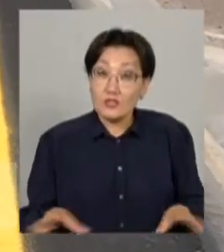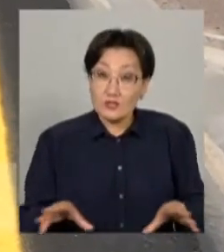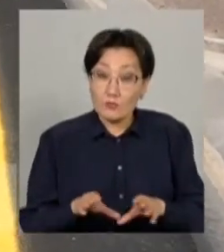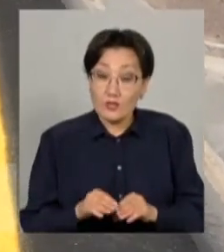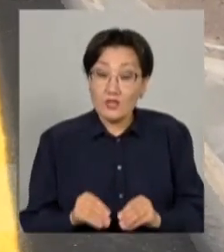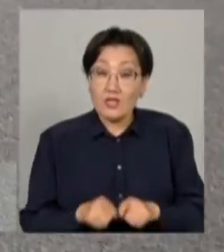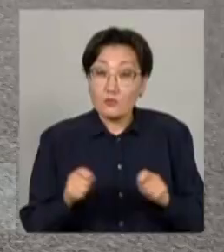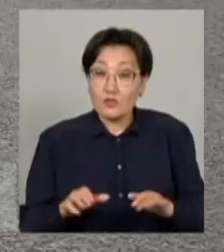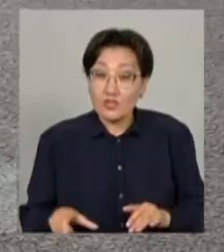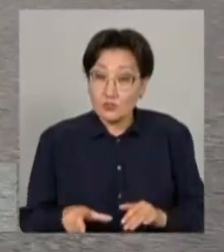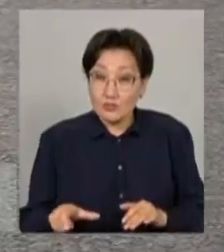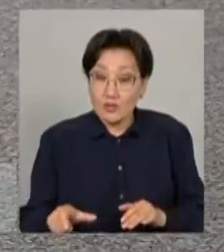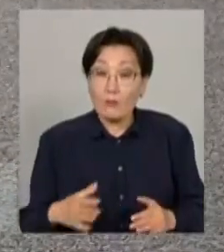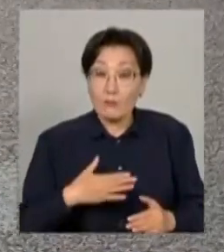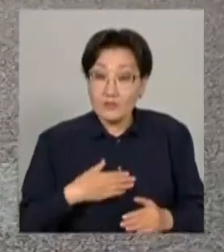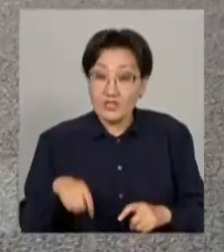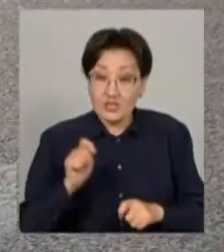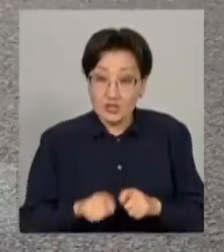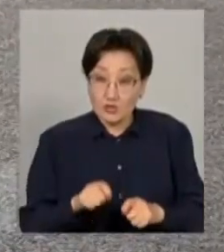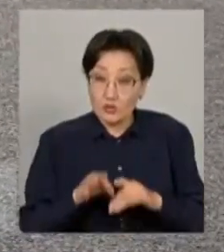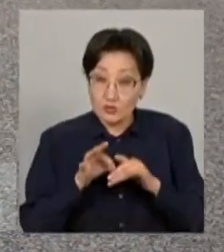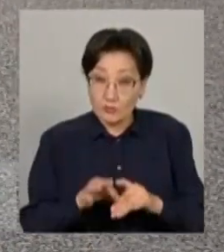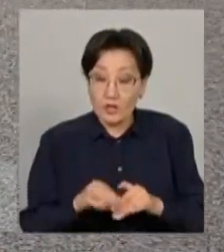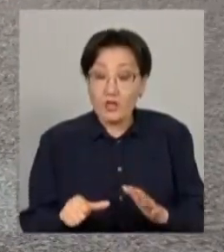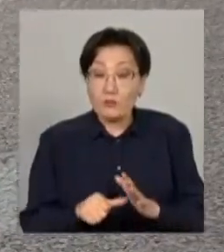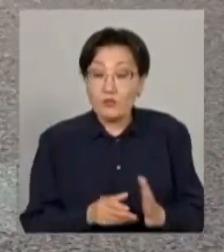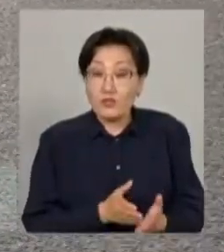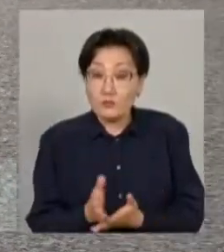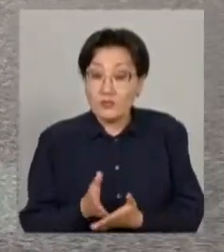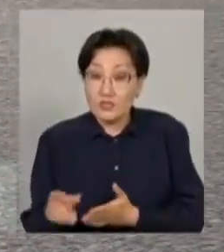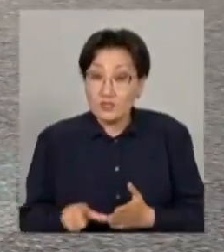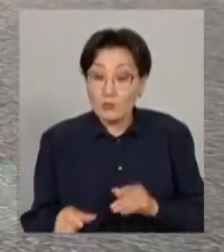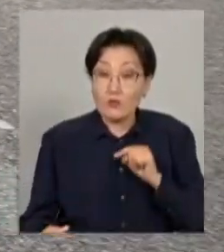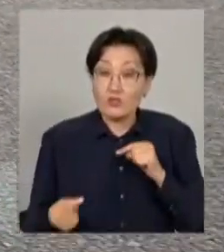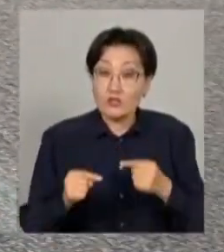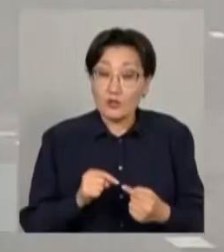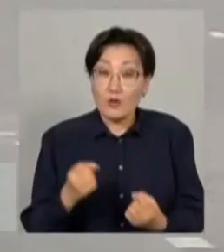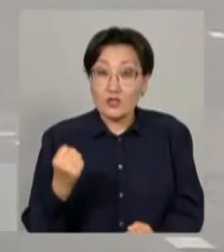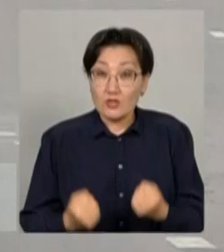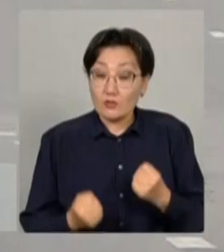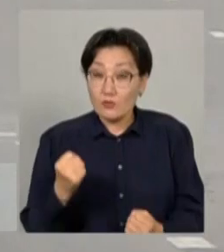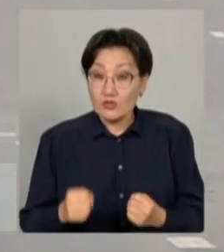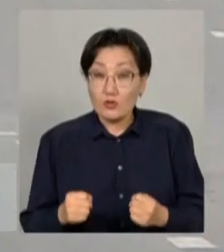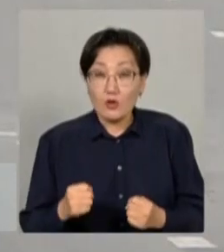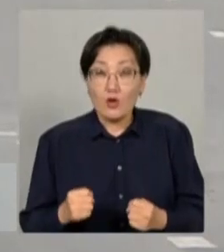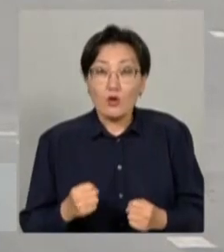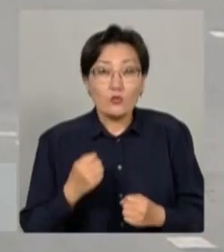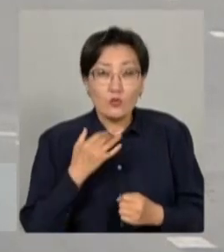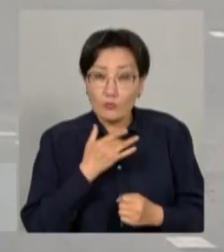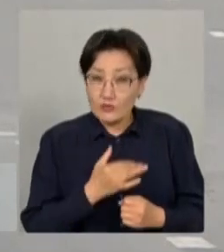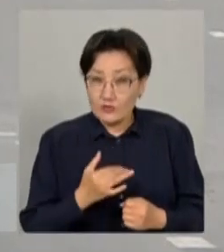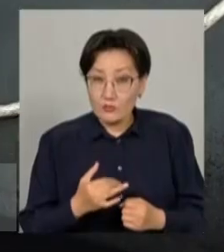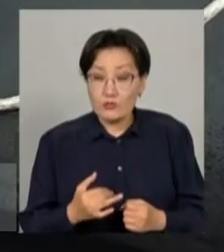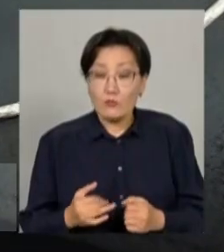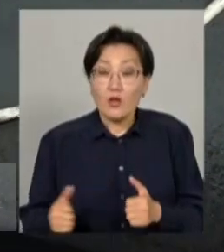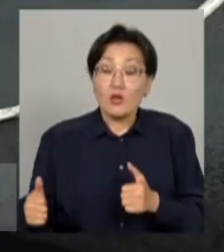әлі ашылмаған автожолға біз де тексеріске шықтық. Алты жолақты тас жолдың қарсы бағытымен жүйткіп жүрген көліктерден көз сүрінеді. Кейбірін